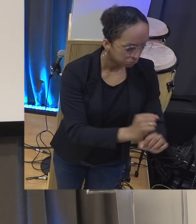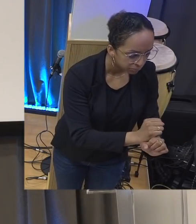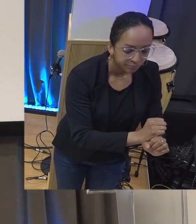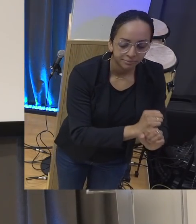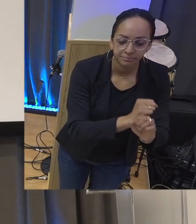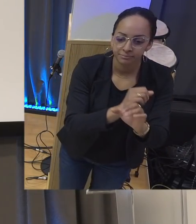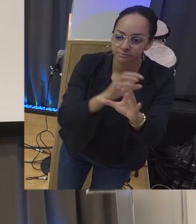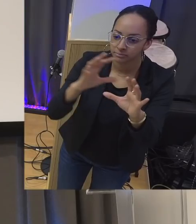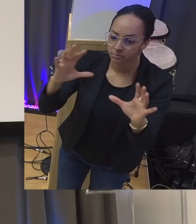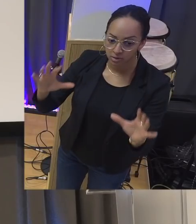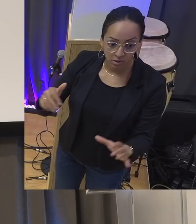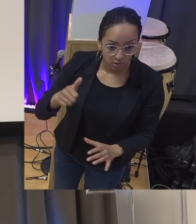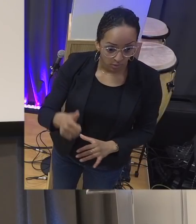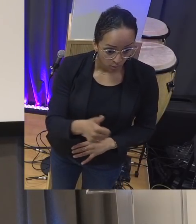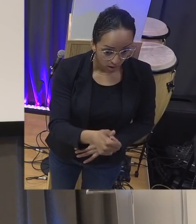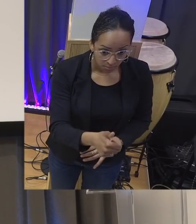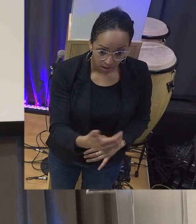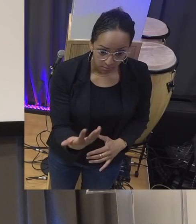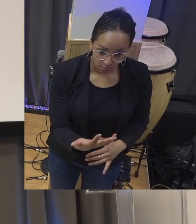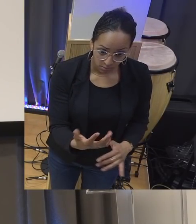il a fini dans un hôpital psychiatrique.